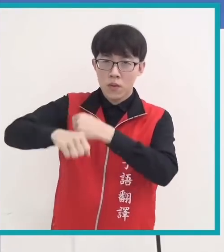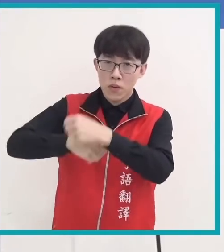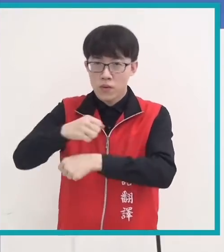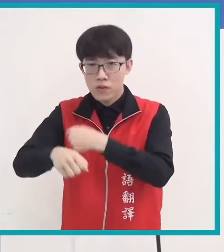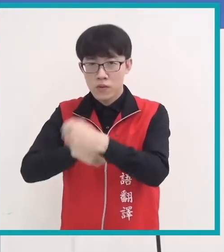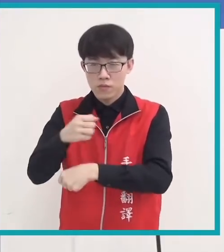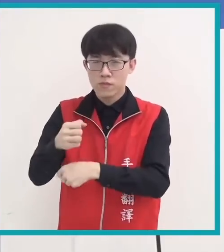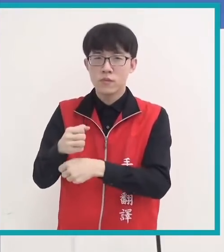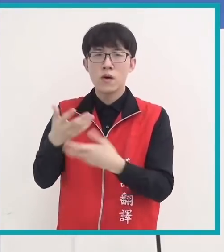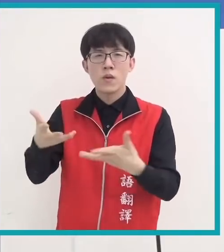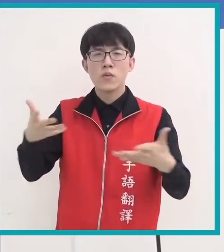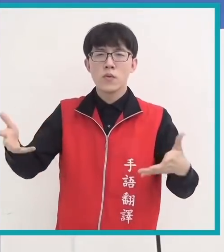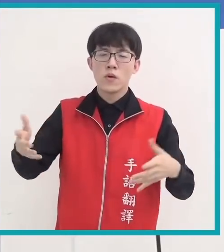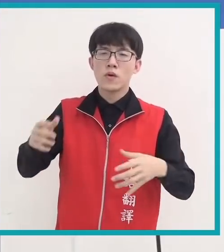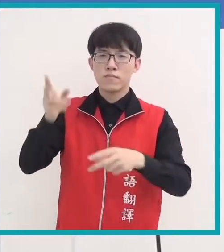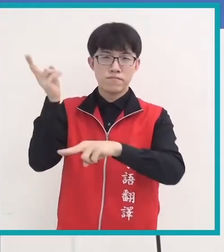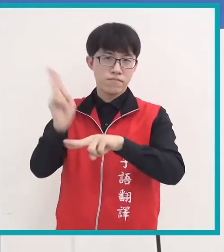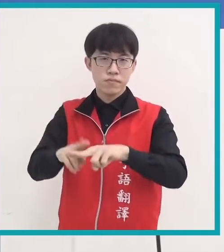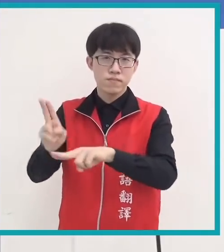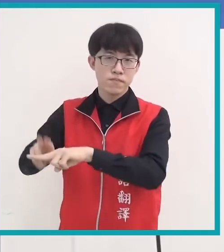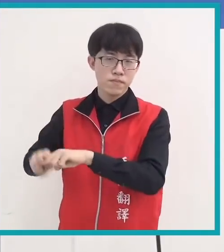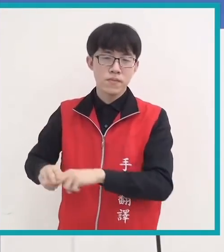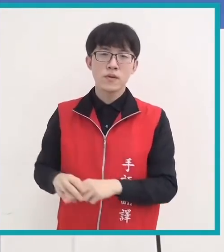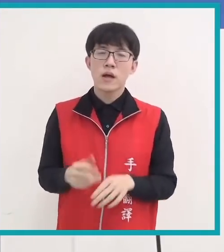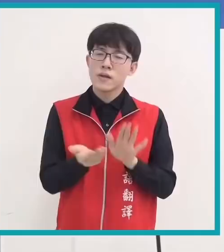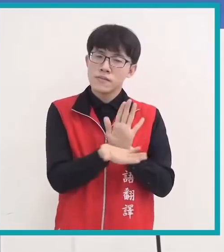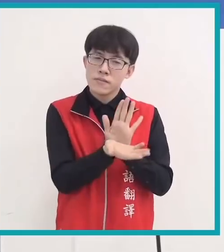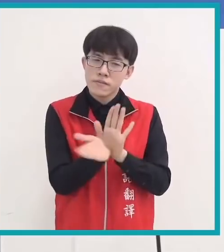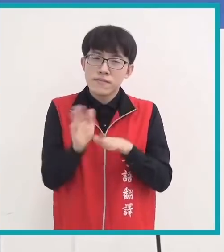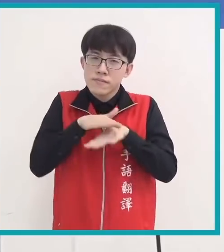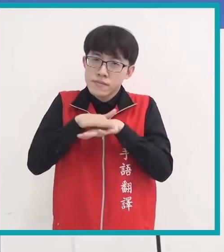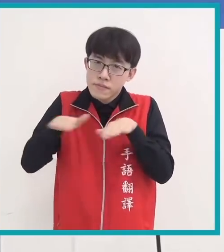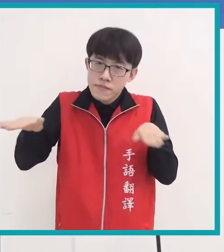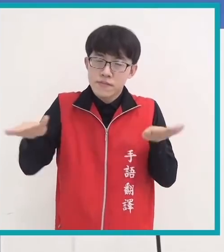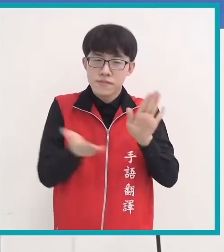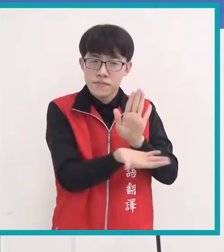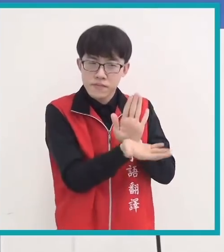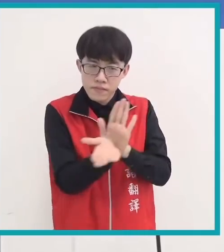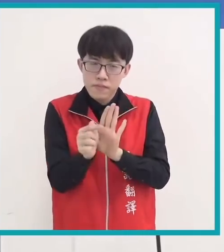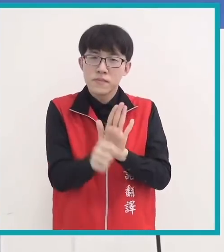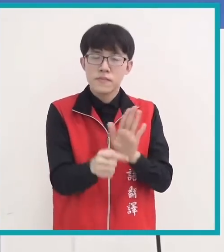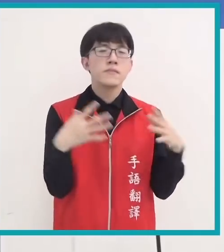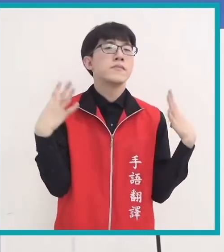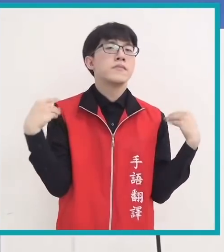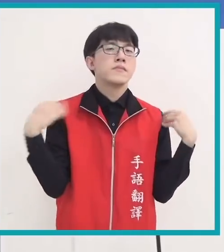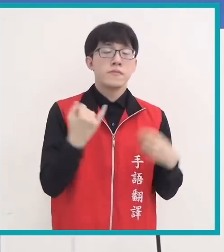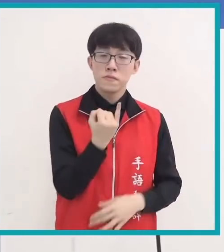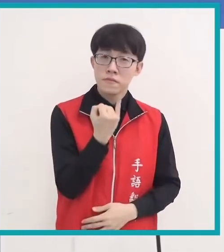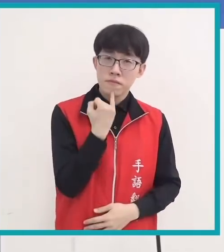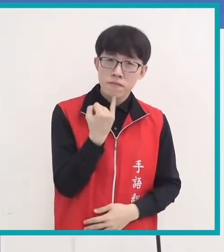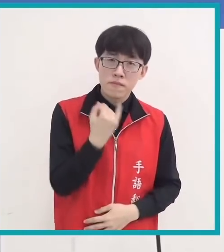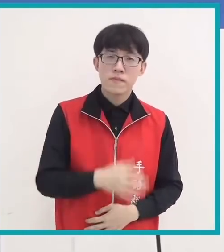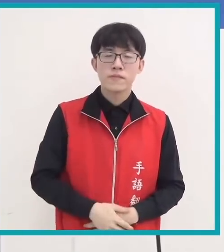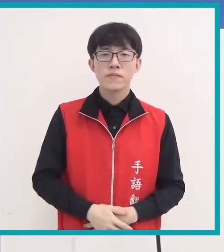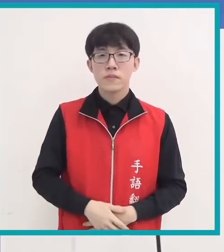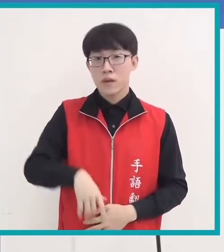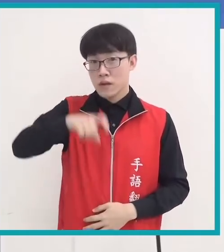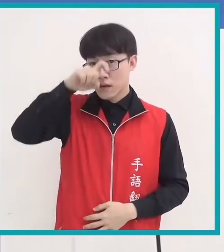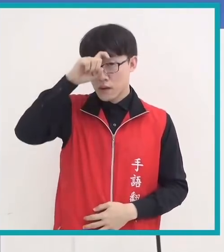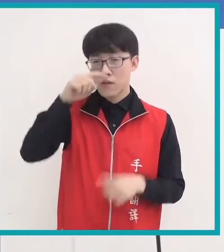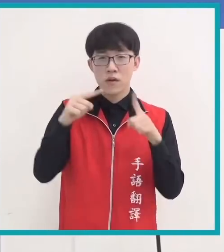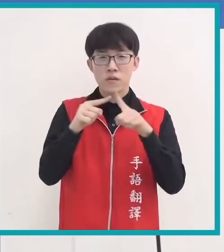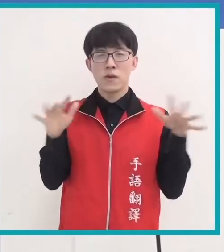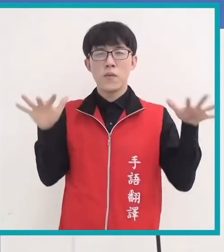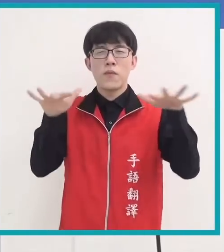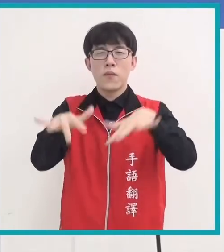动都取消，那可以保留静态的，但是原则上要减少这个群聚的机会，所以动态活